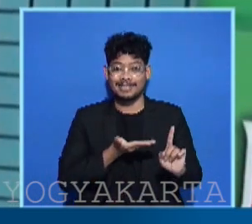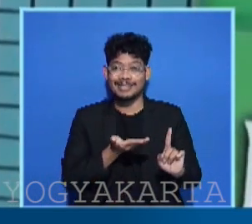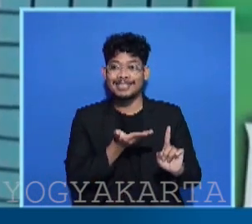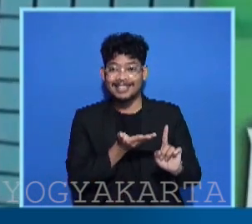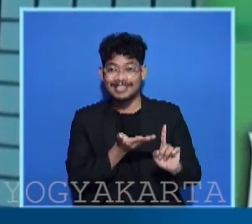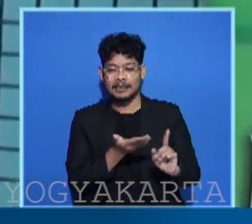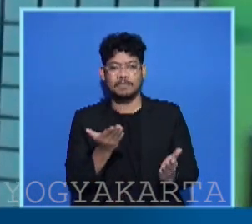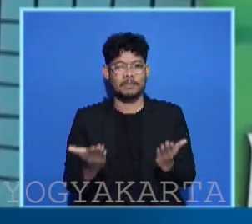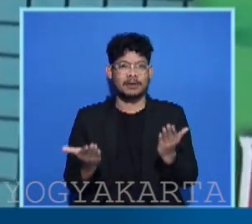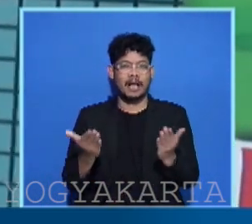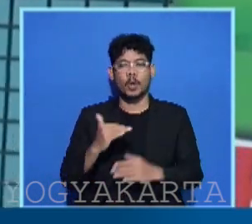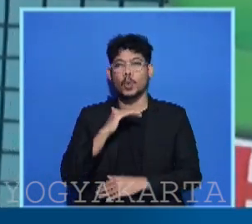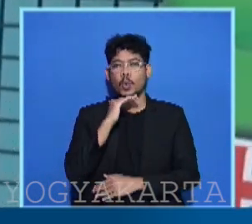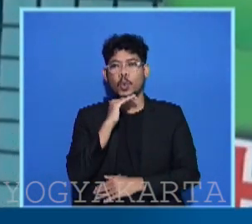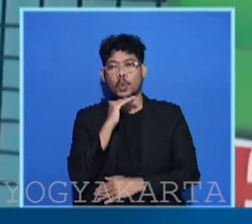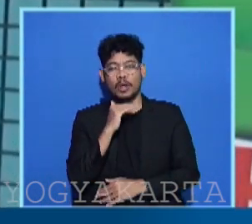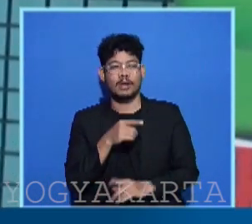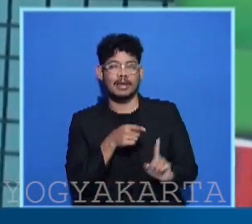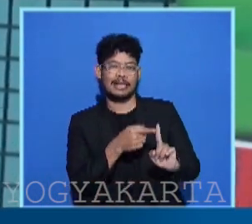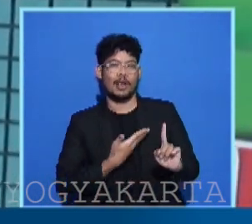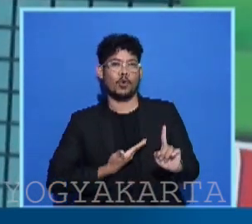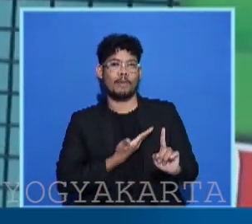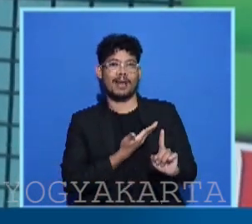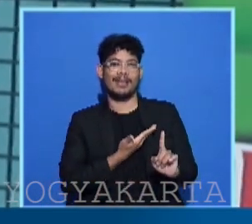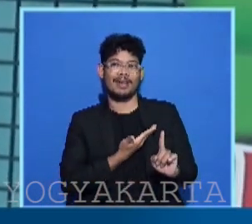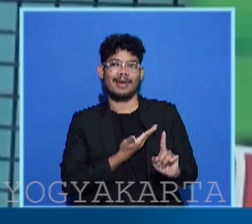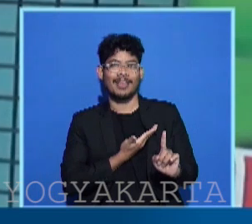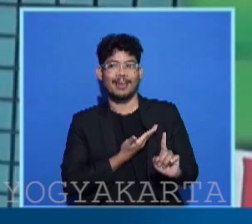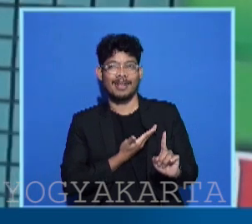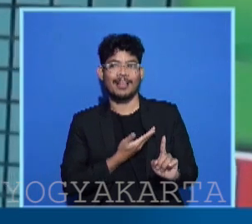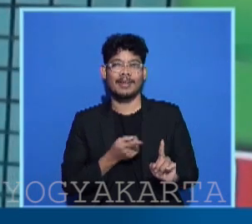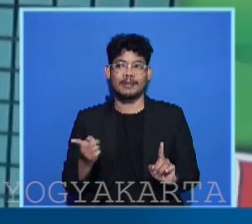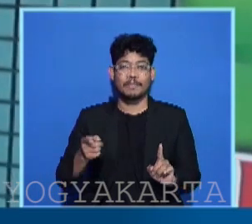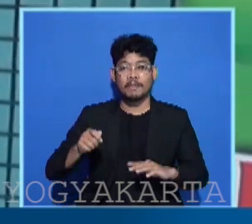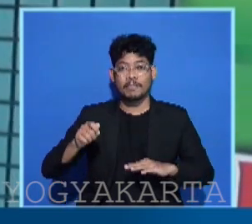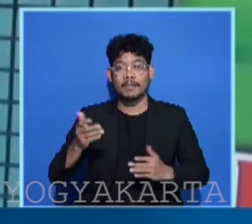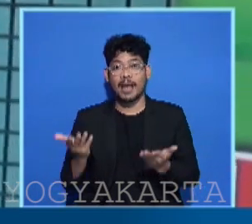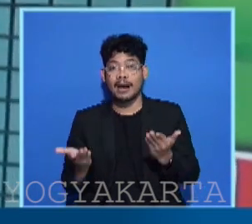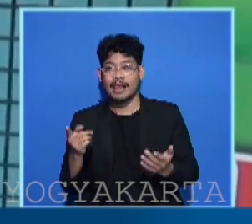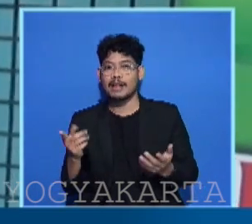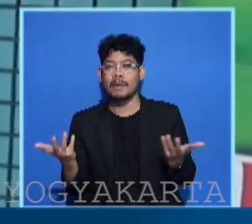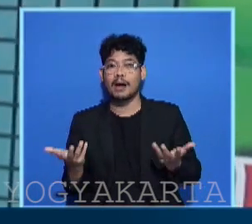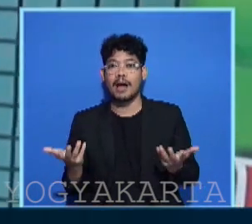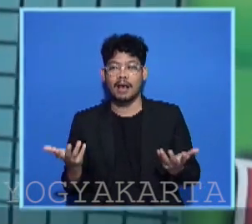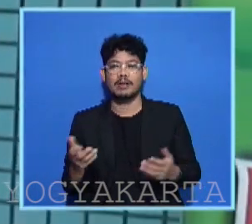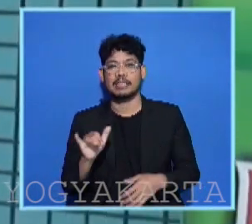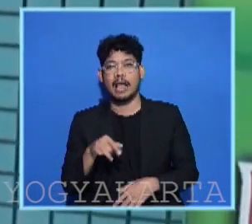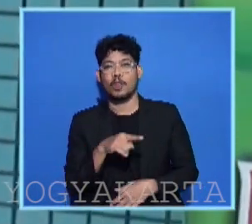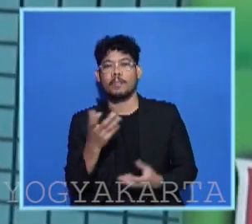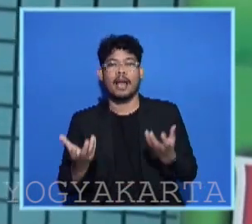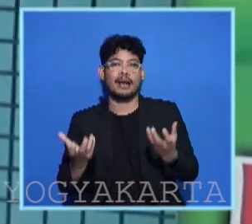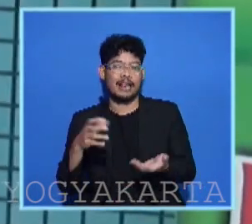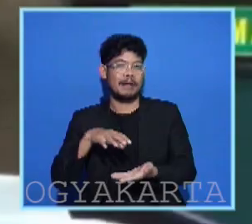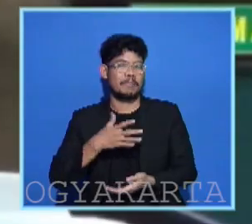masih menunggu dari sikap terdakwa. Kalau terdakwa banding? Ya pasti JPU akan melakukan upaya banding juga untuk melawan